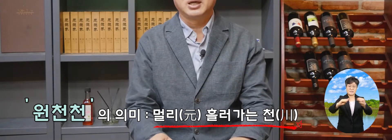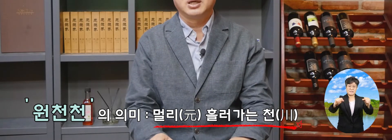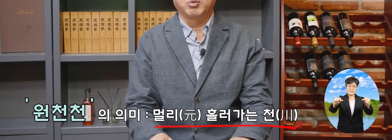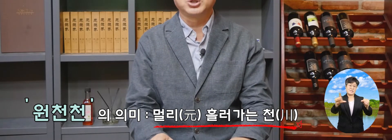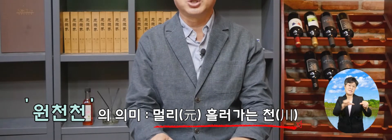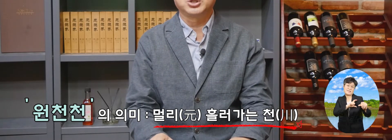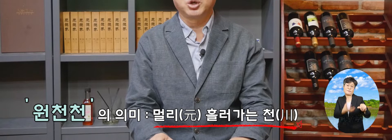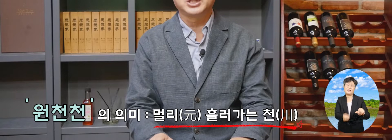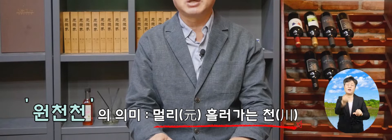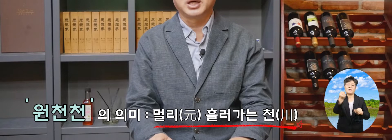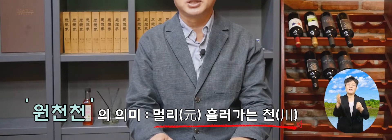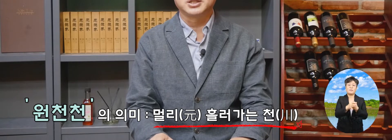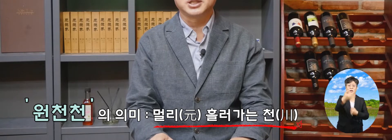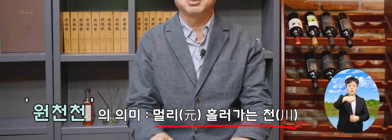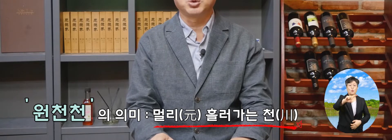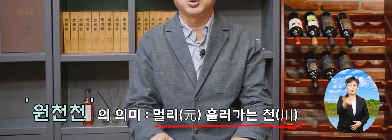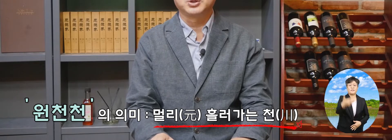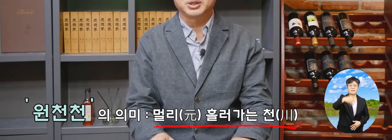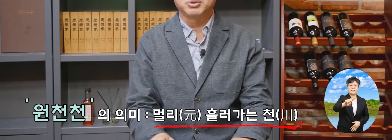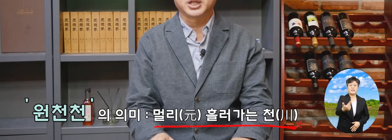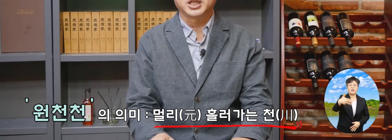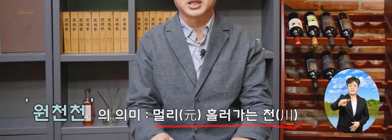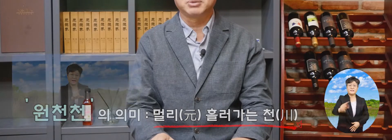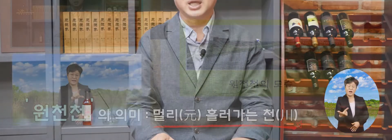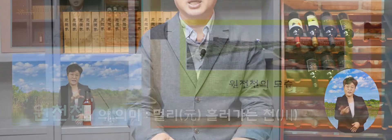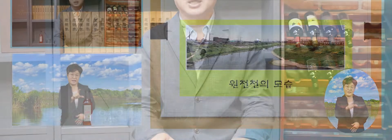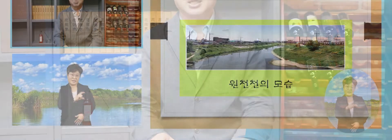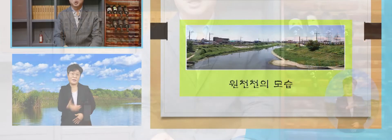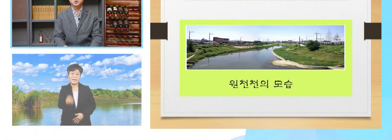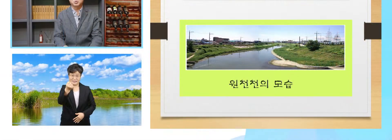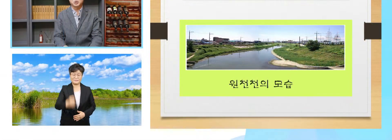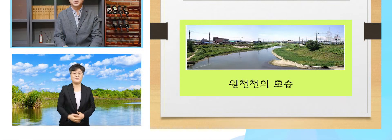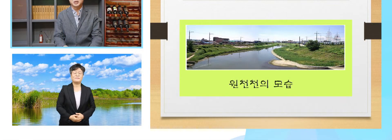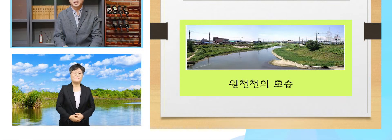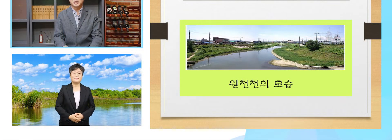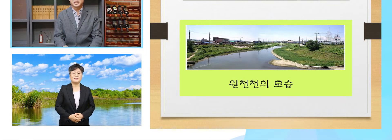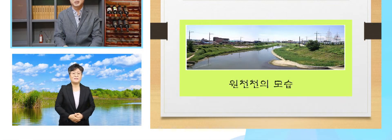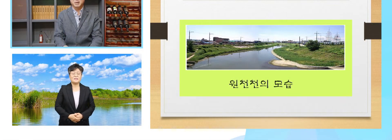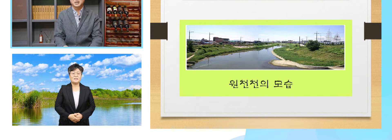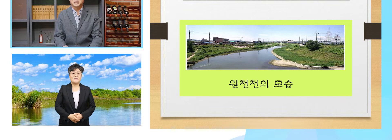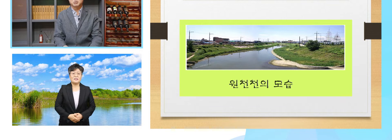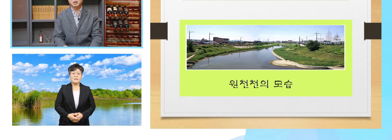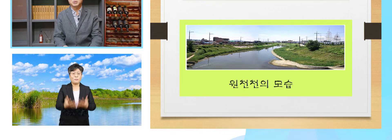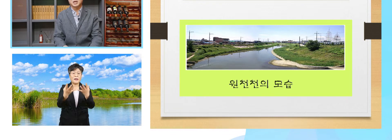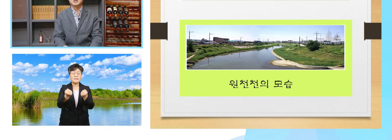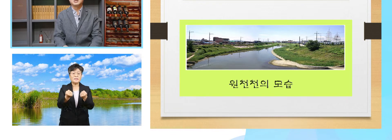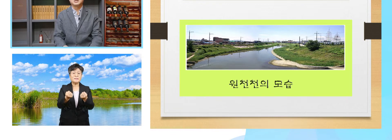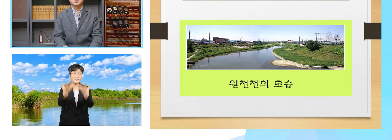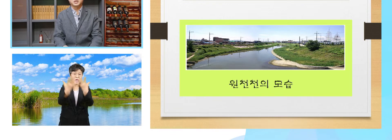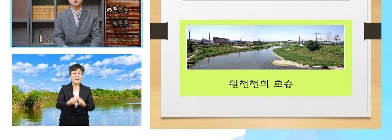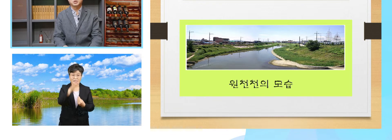보니까 원천천이라고 하는 이름으로 이제 불리게 됐답니다. 뭐 이런 경우들은 굉장히 많이 있기도